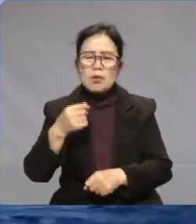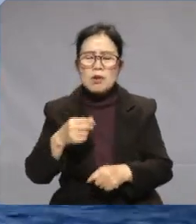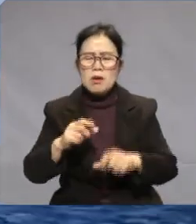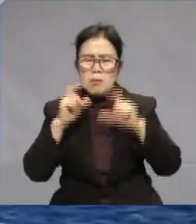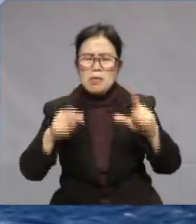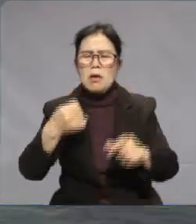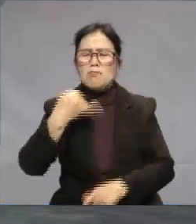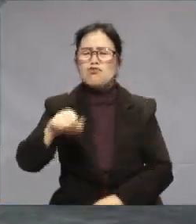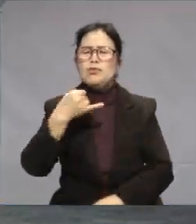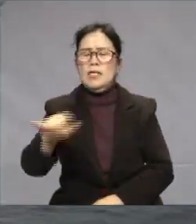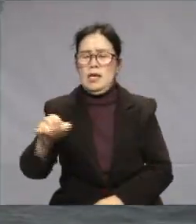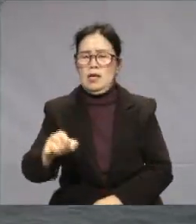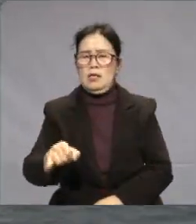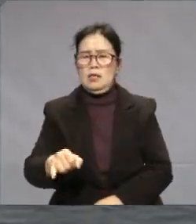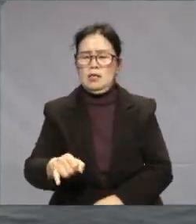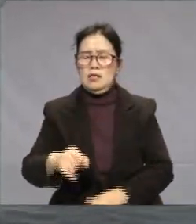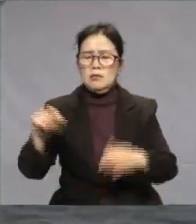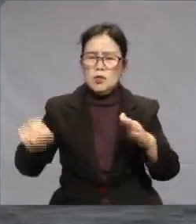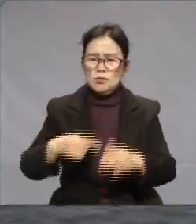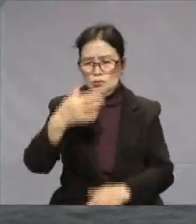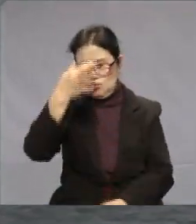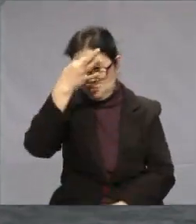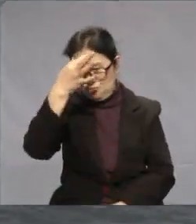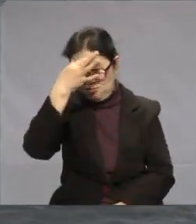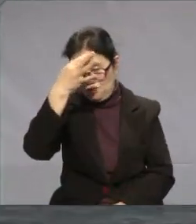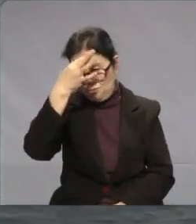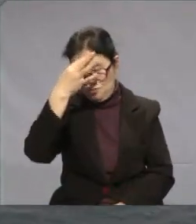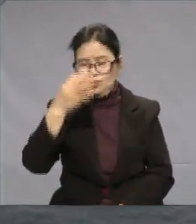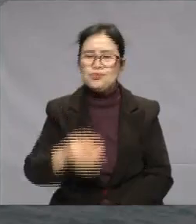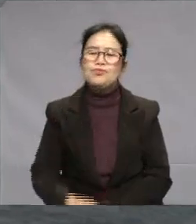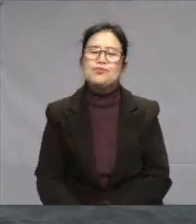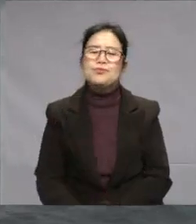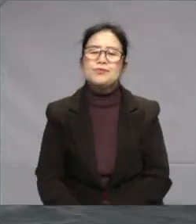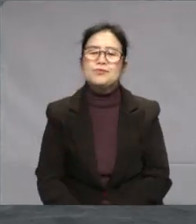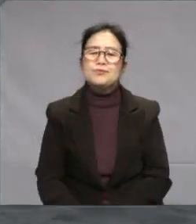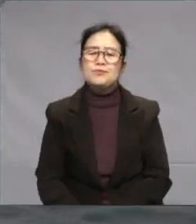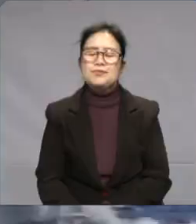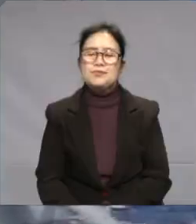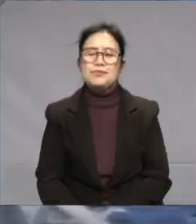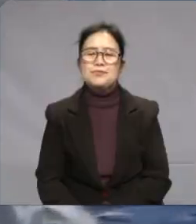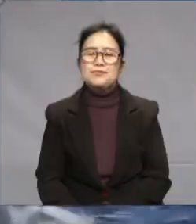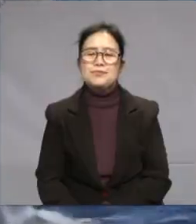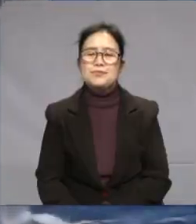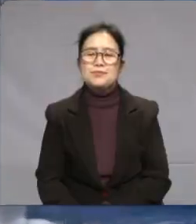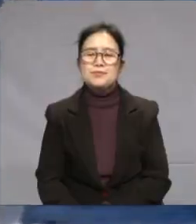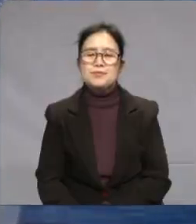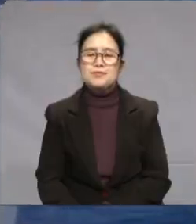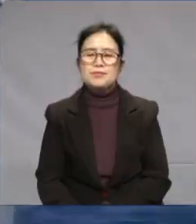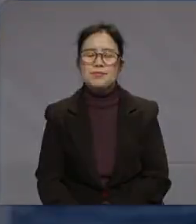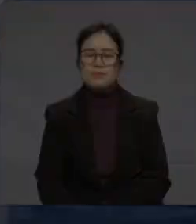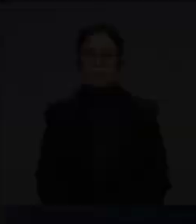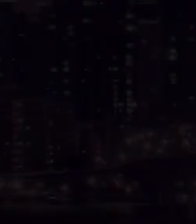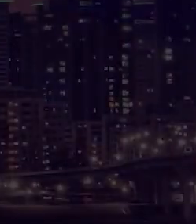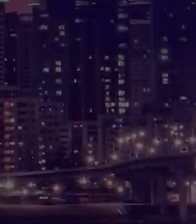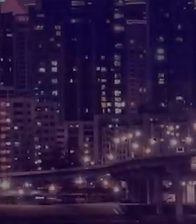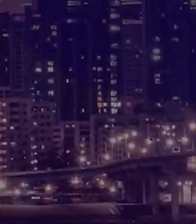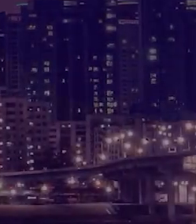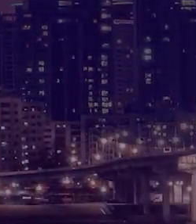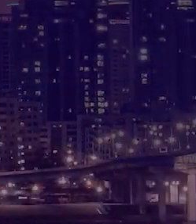판정. 점점 영내의 골칫덩이가 되고 있습니다. OBS 뉴스 갈태웅입니다.